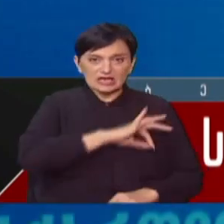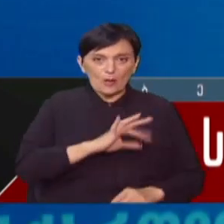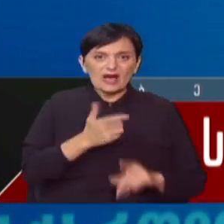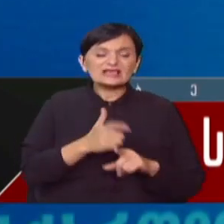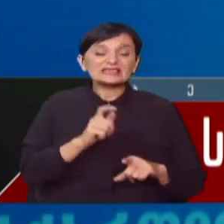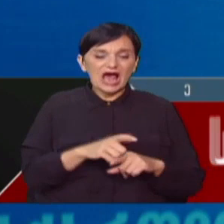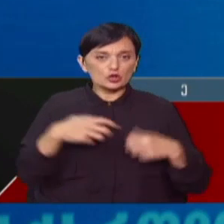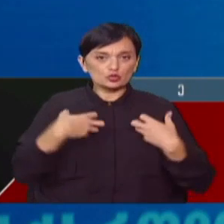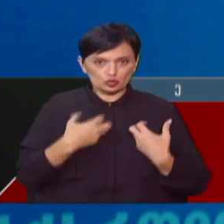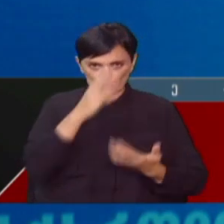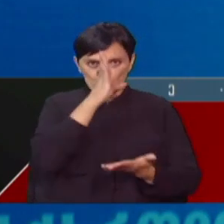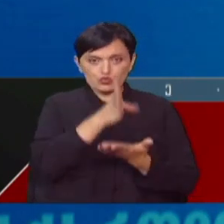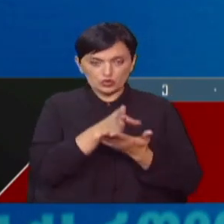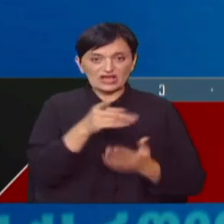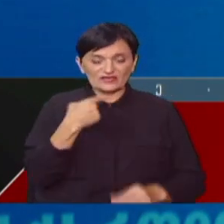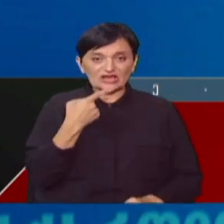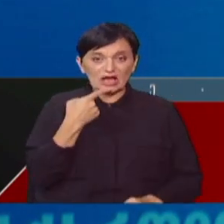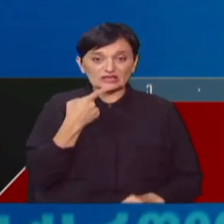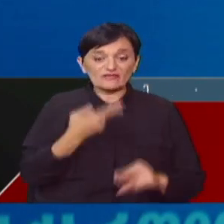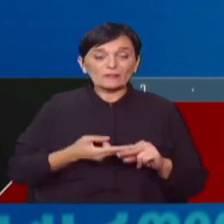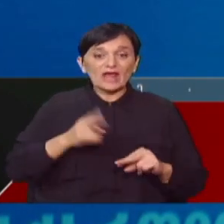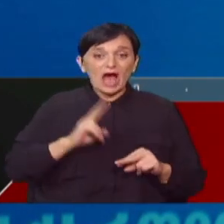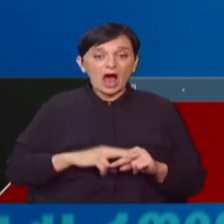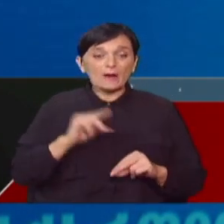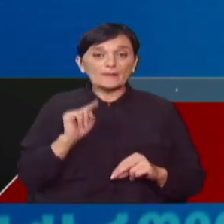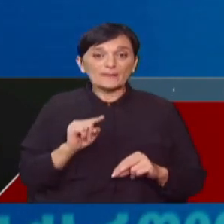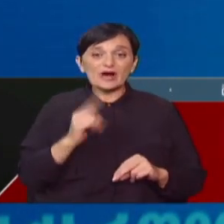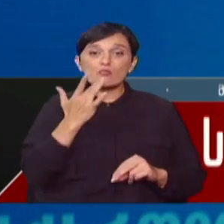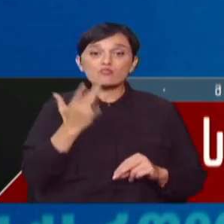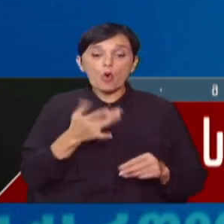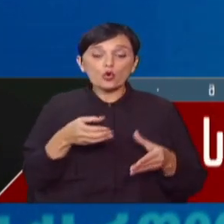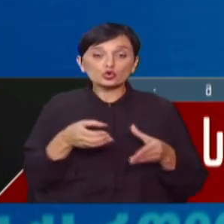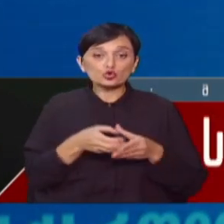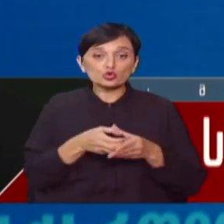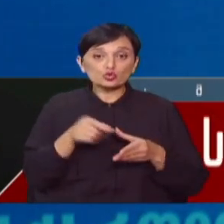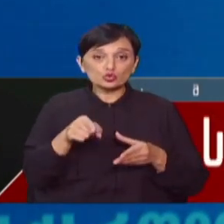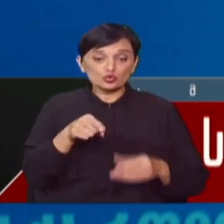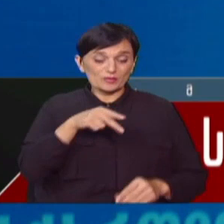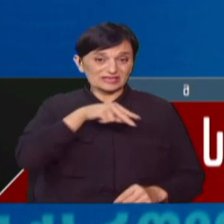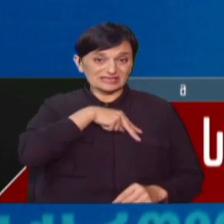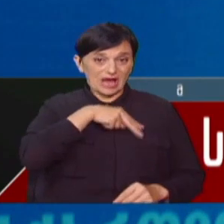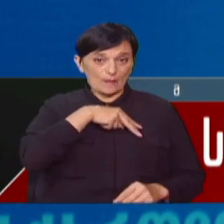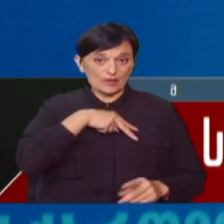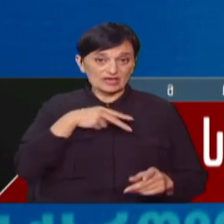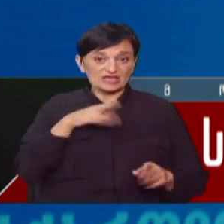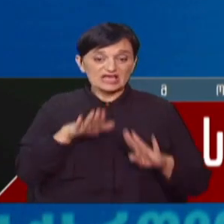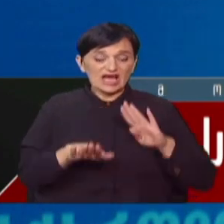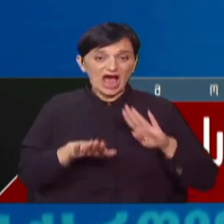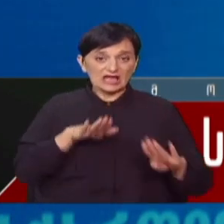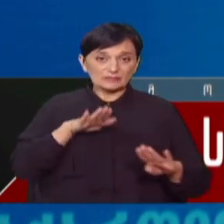ძალიან მწუხარ პირდაპირ გეტყვით, რომ ამ პოლიტიკური ჯგუფის საპარლამენტო